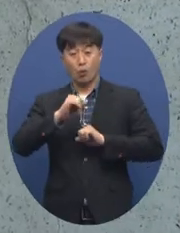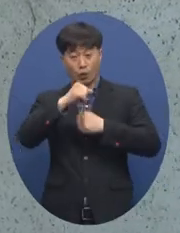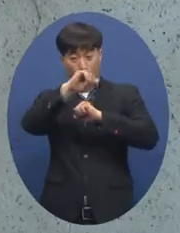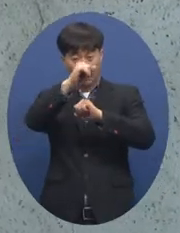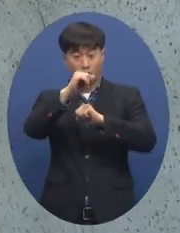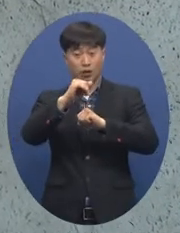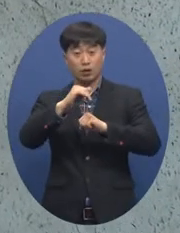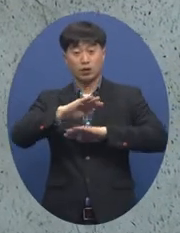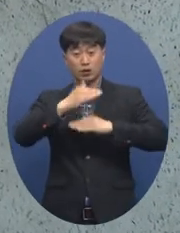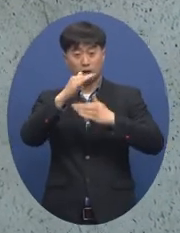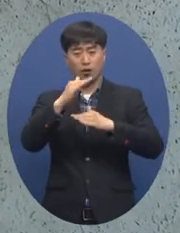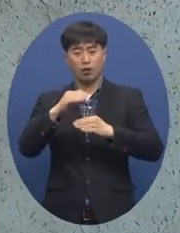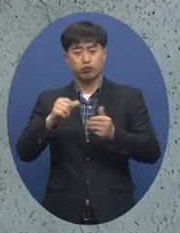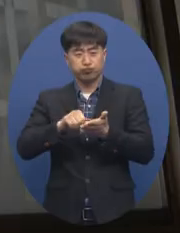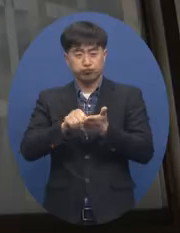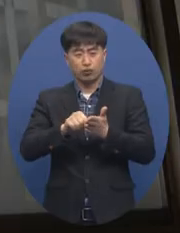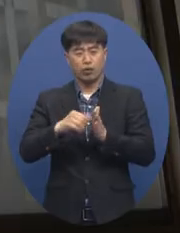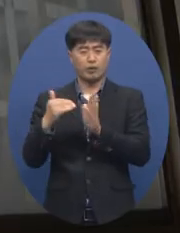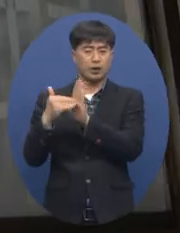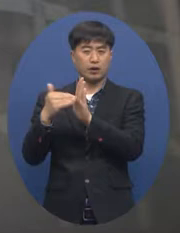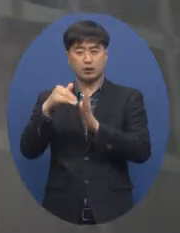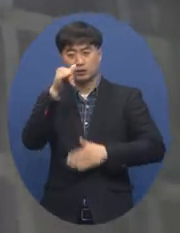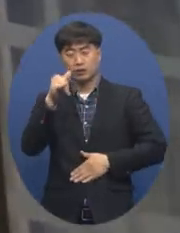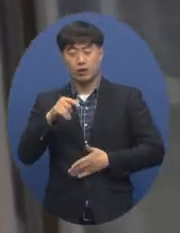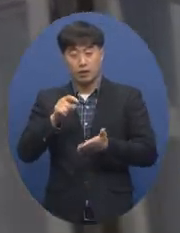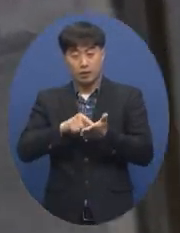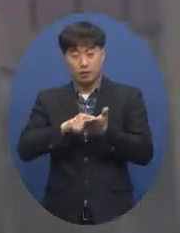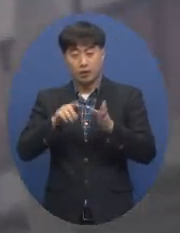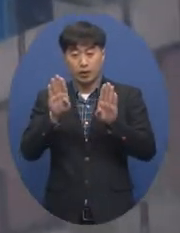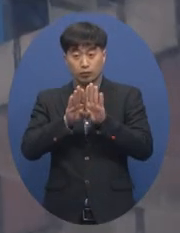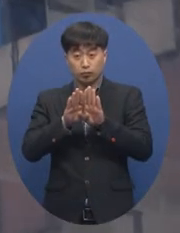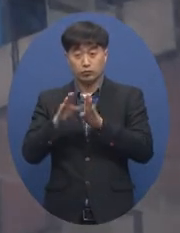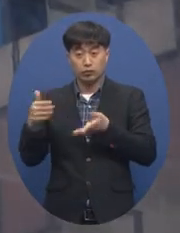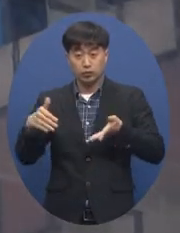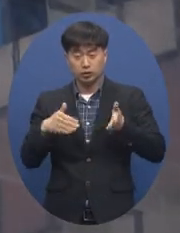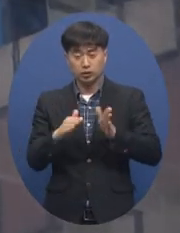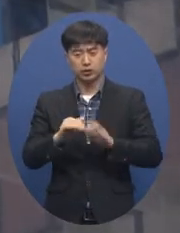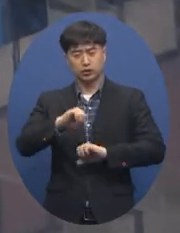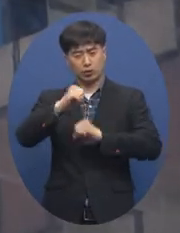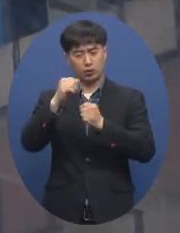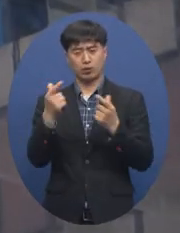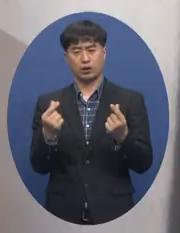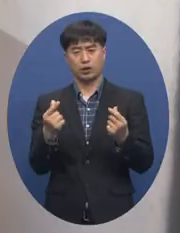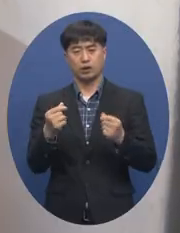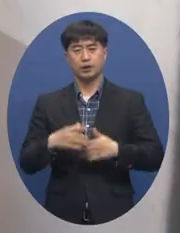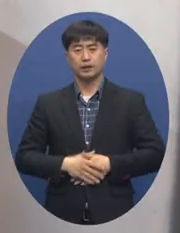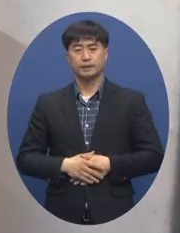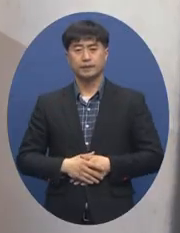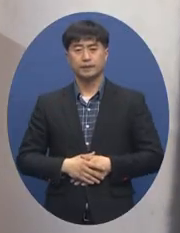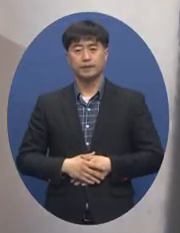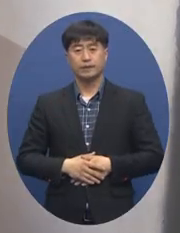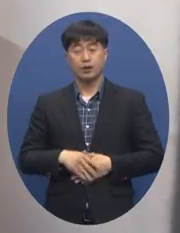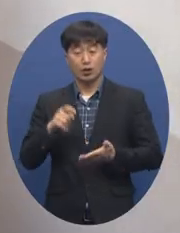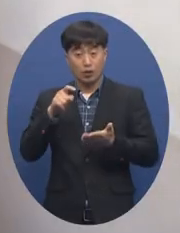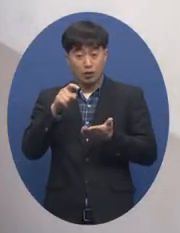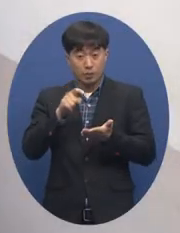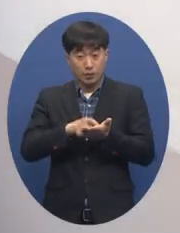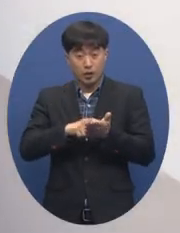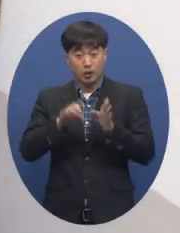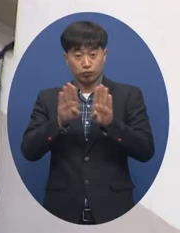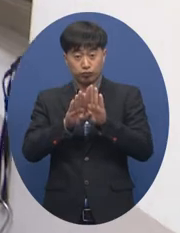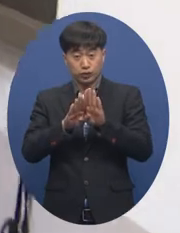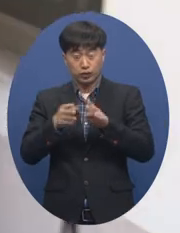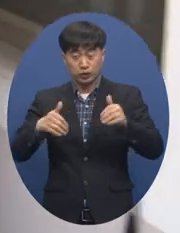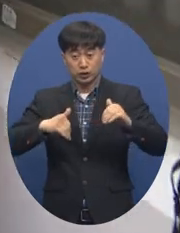각종 생활용품으로 아예 막혔습니다. 비상구로 통하는 복도마저 거의 창고 수준입니다. 이곳 비상구 통로를